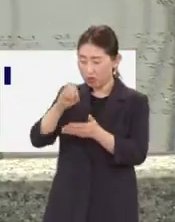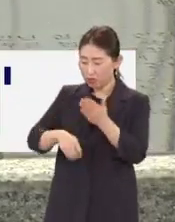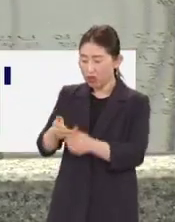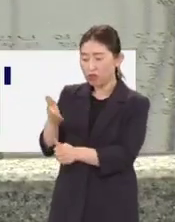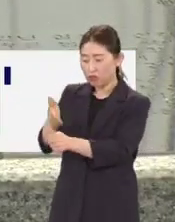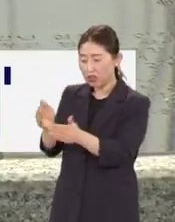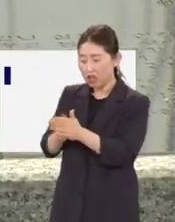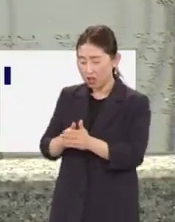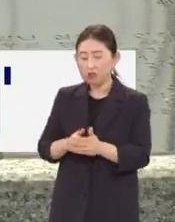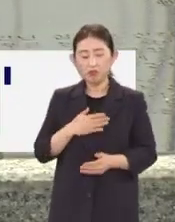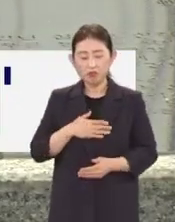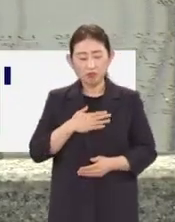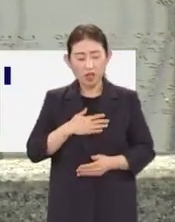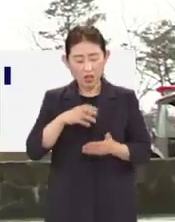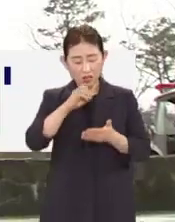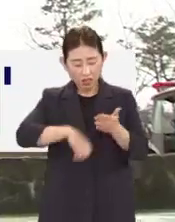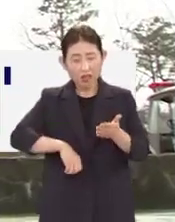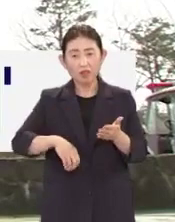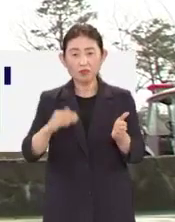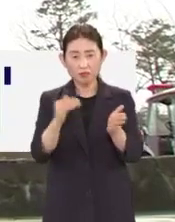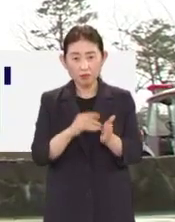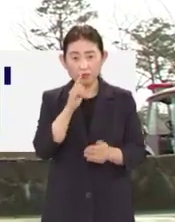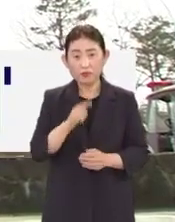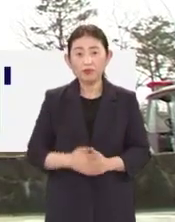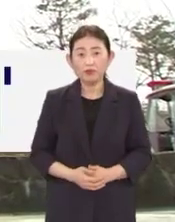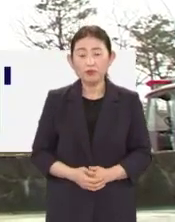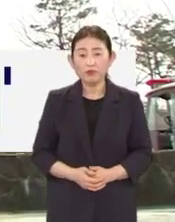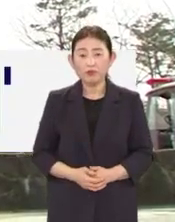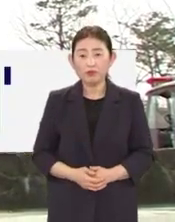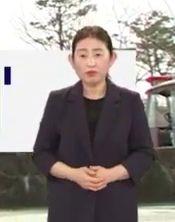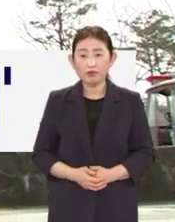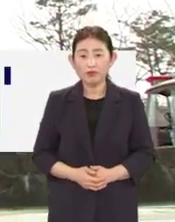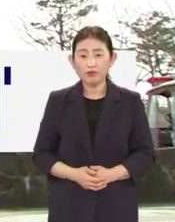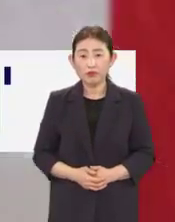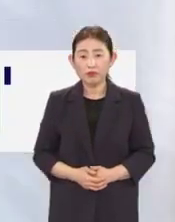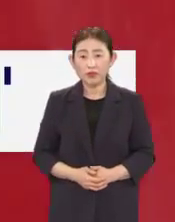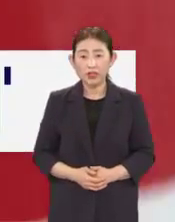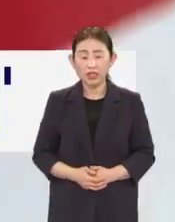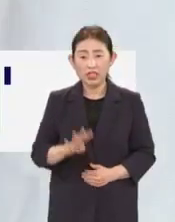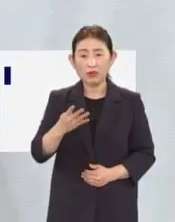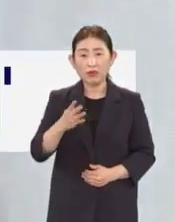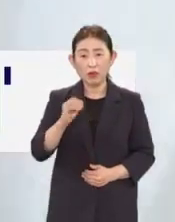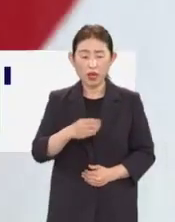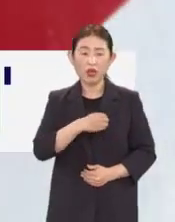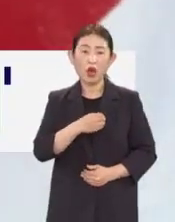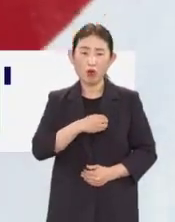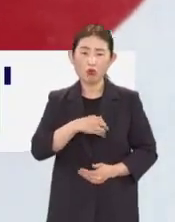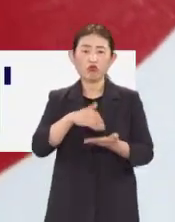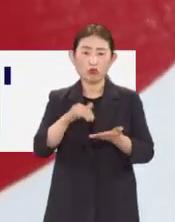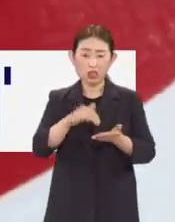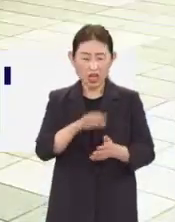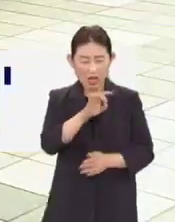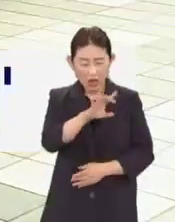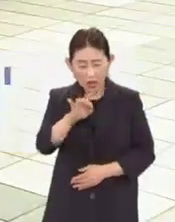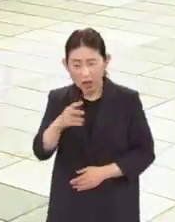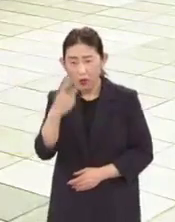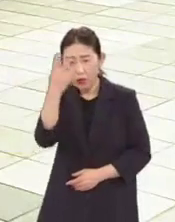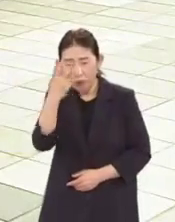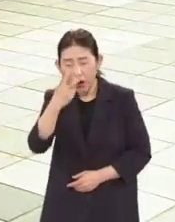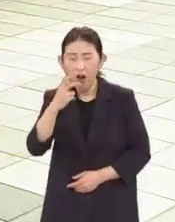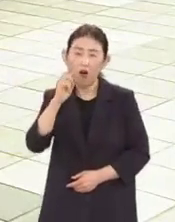해당 주민이 바로 탈당했다고 밝혔습니다이 사무총장은 400만 명이나 되는 일반 당원의 일탈을